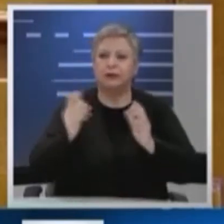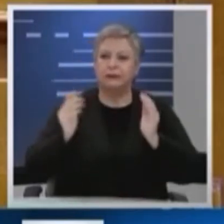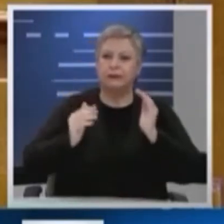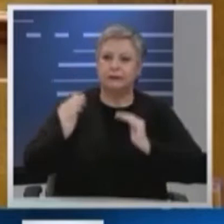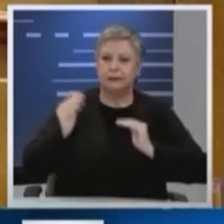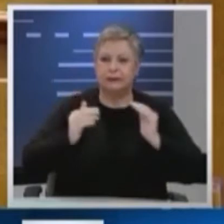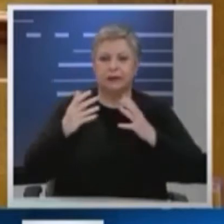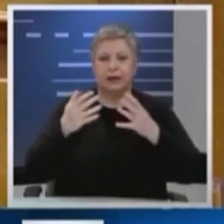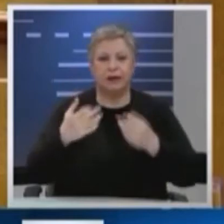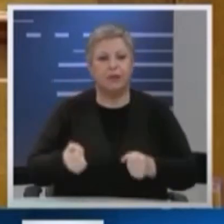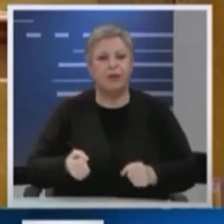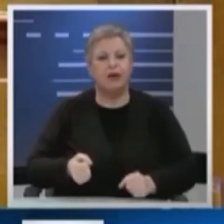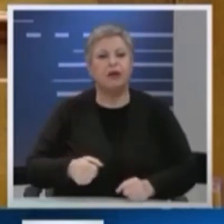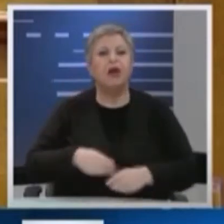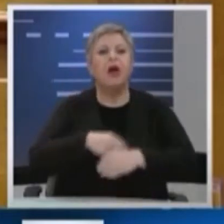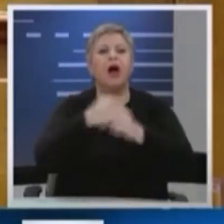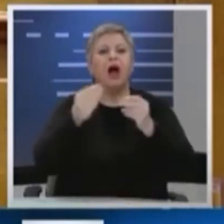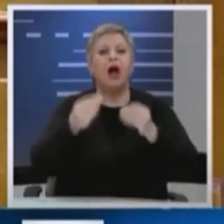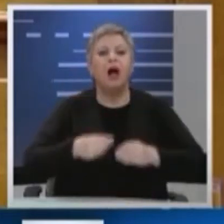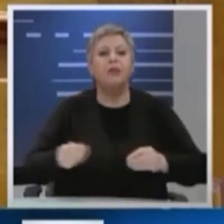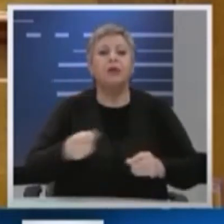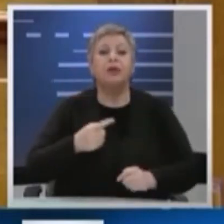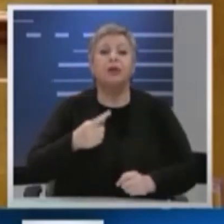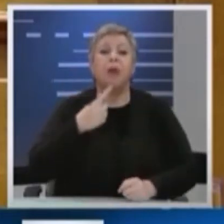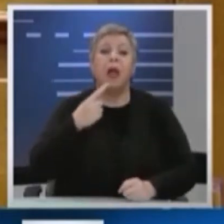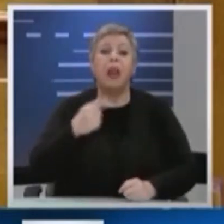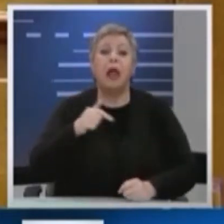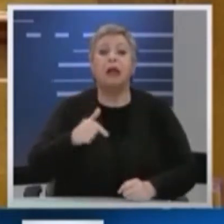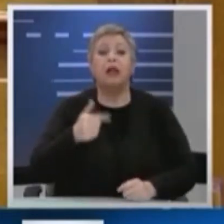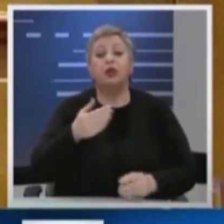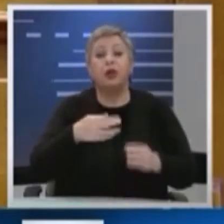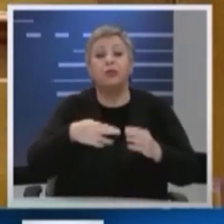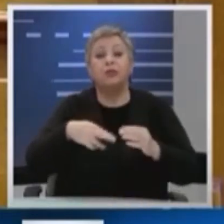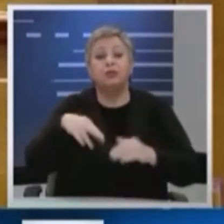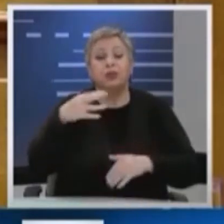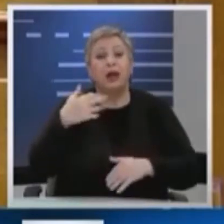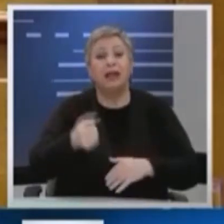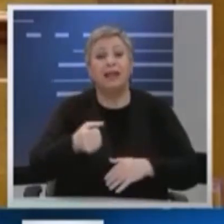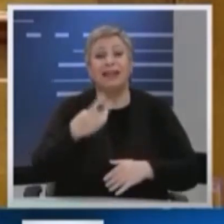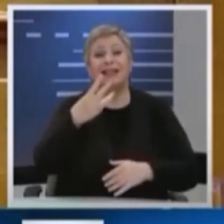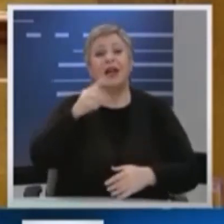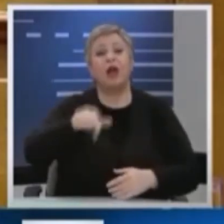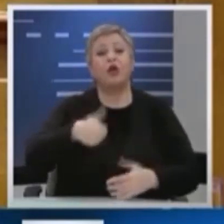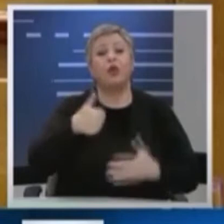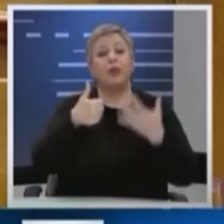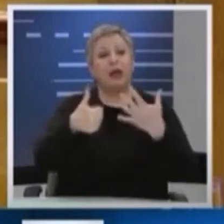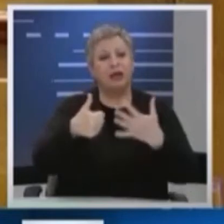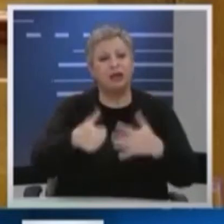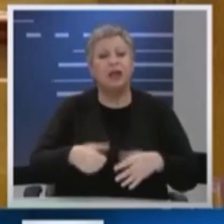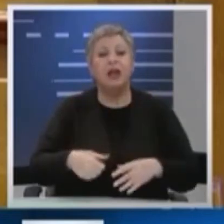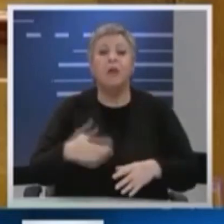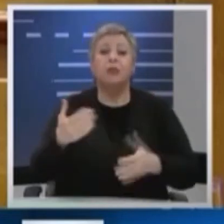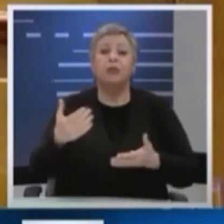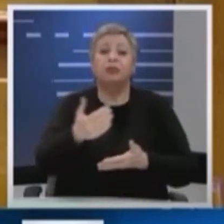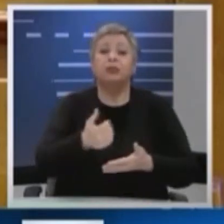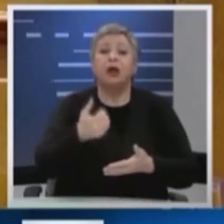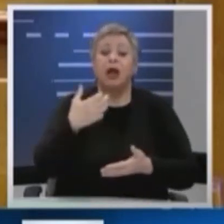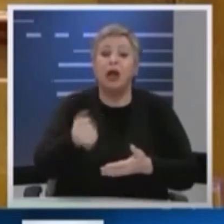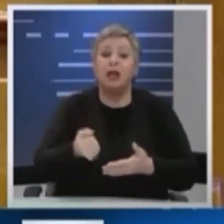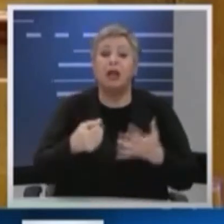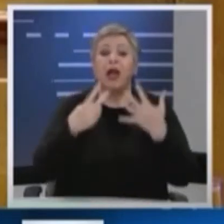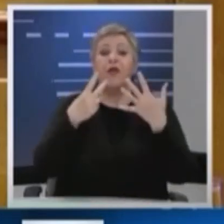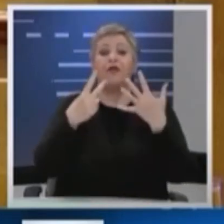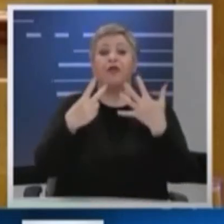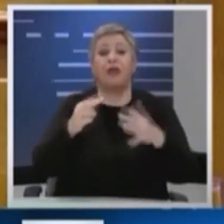υπερπλεώνασμα. Έτσι φτάσαμε στο 3,6% και τα 7 δις περίπου. Πώς θα καλυπτόταν η